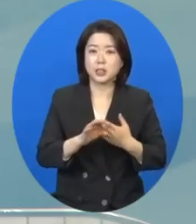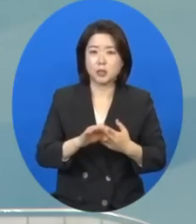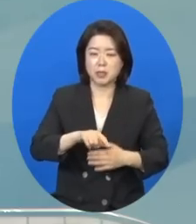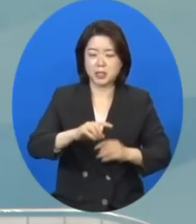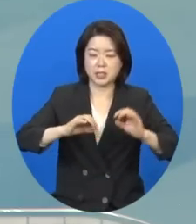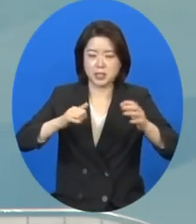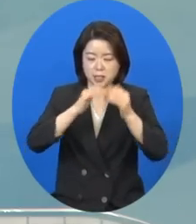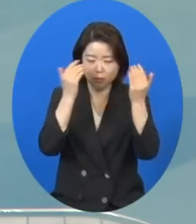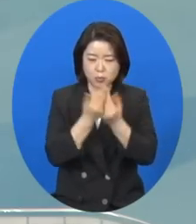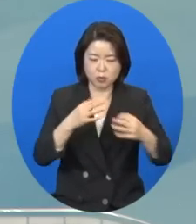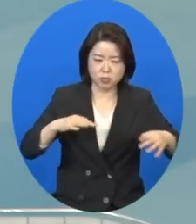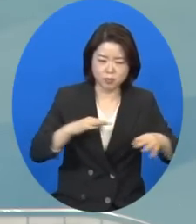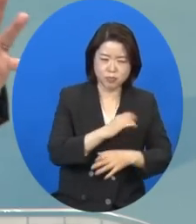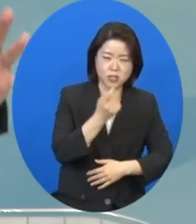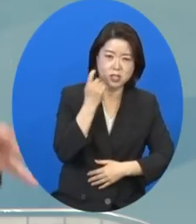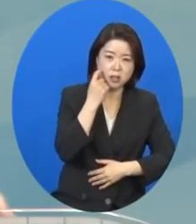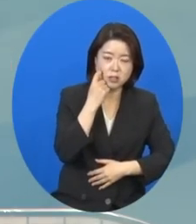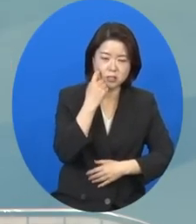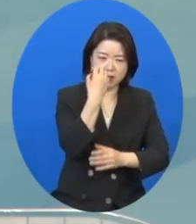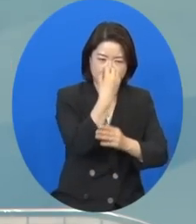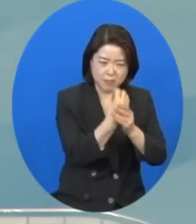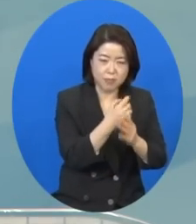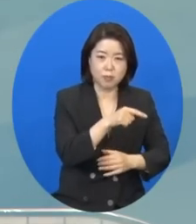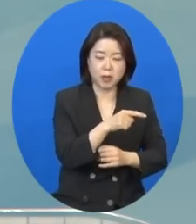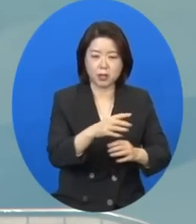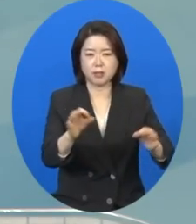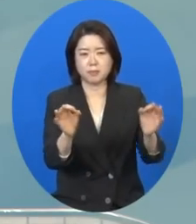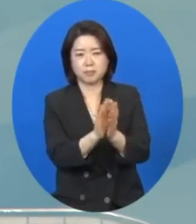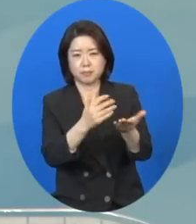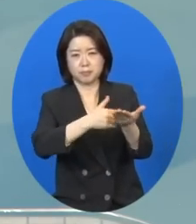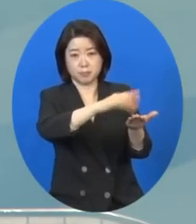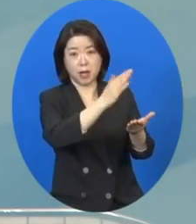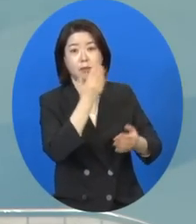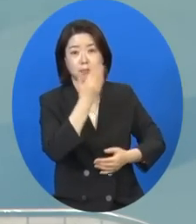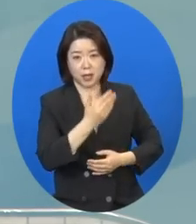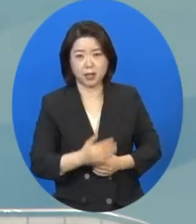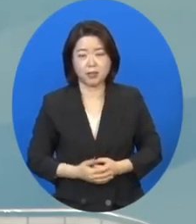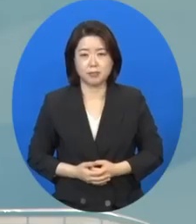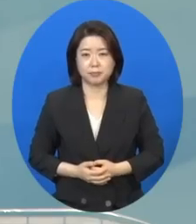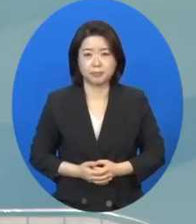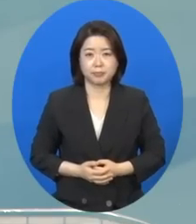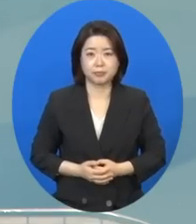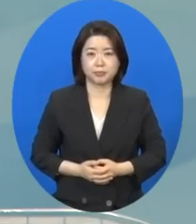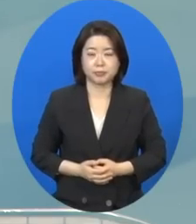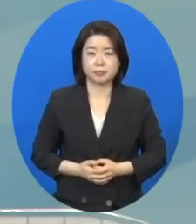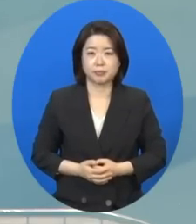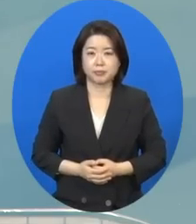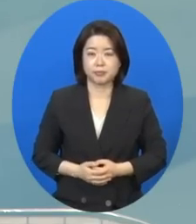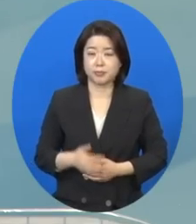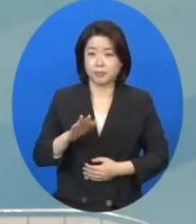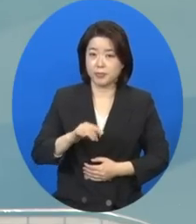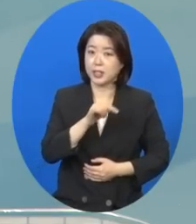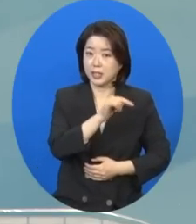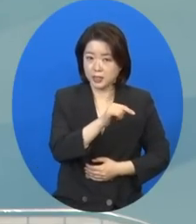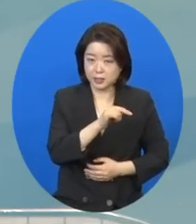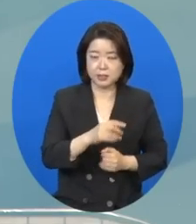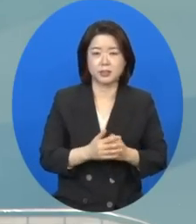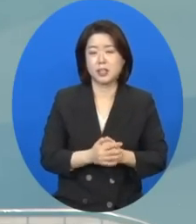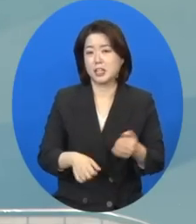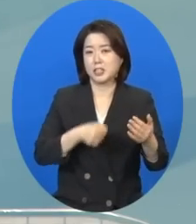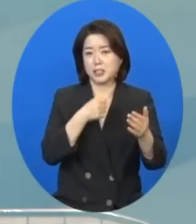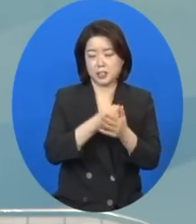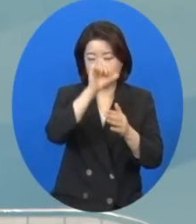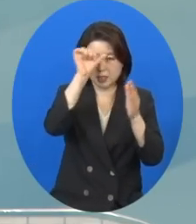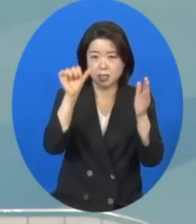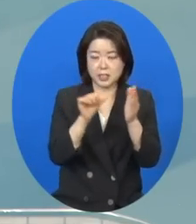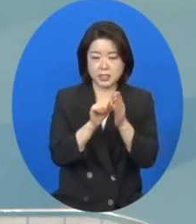모든 불의와 거짓과 또한 부패가 떠나가게 하는 겁니다 자 이들은 결정적인 인간의 어떤